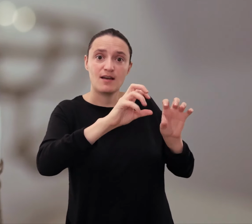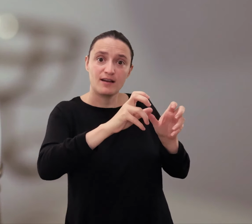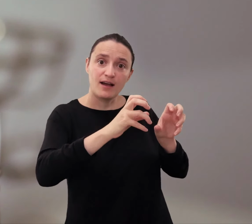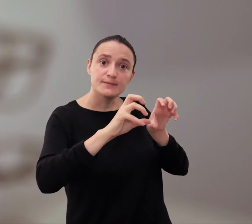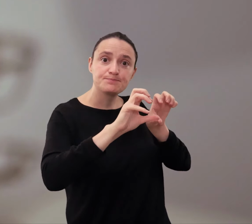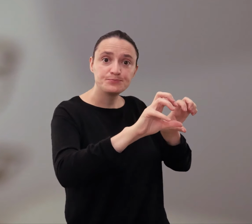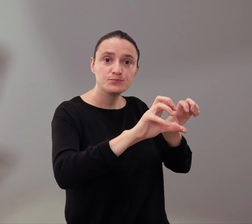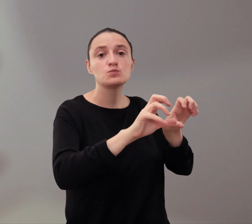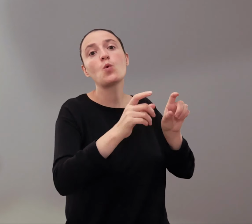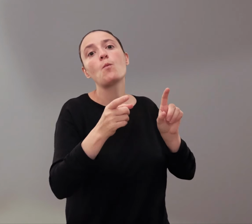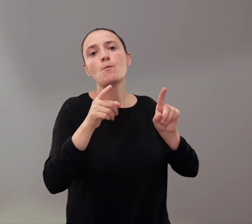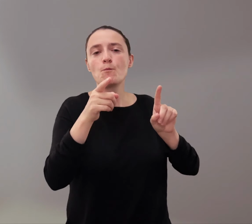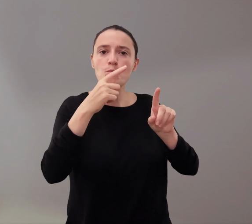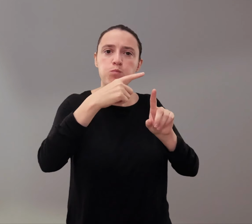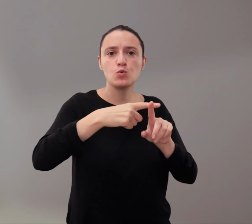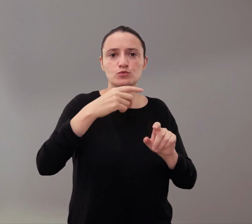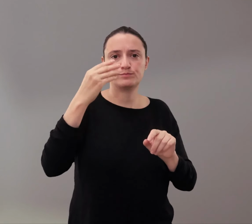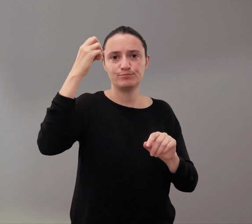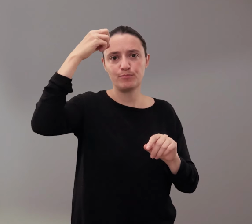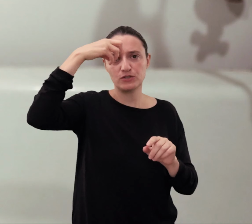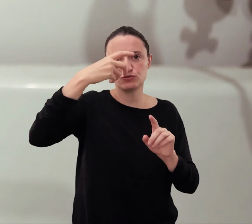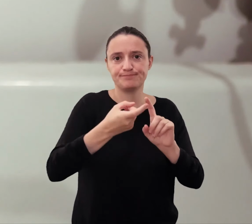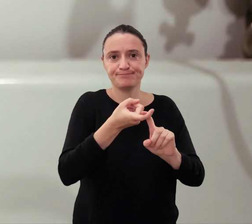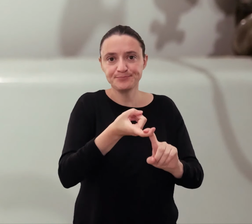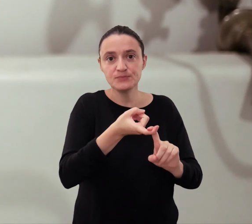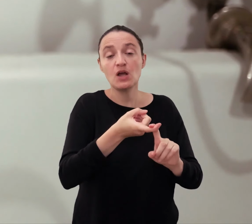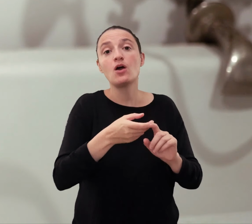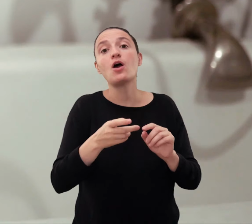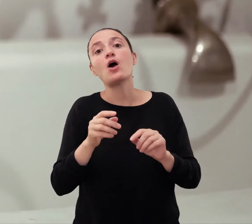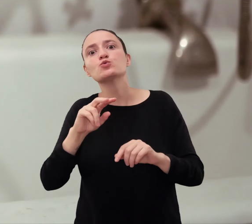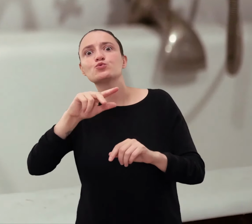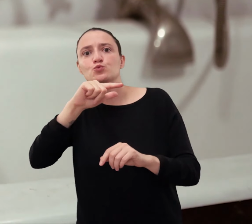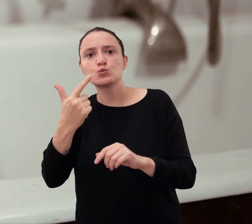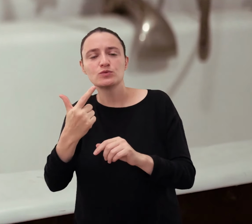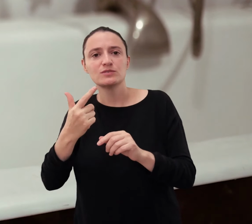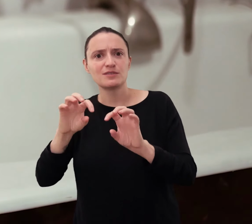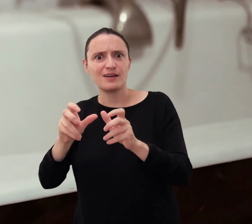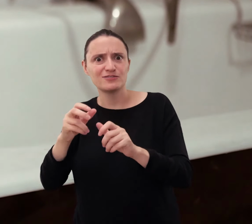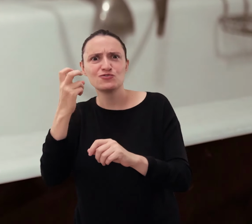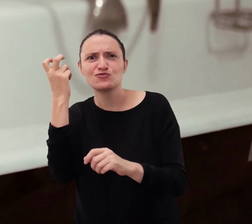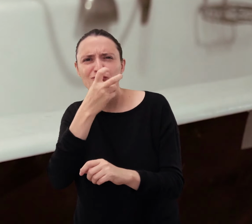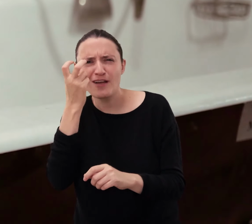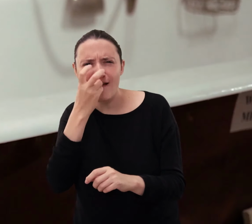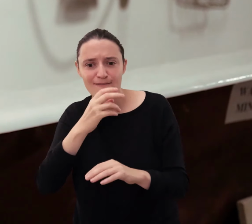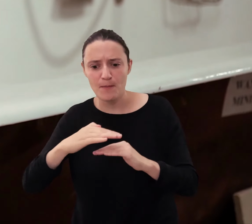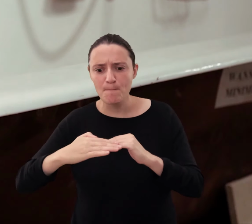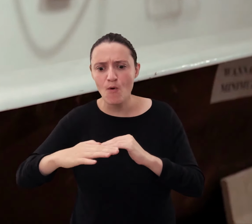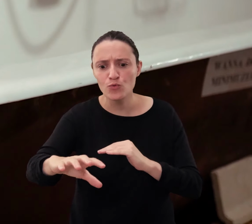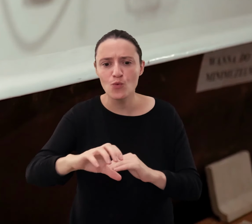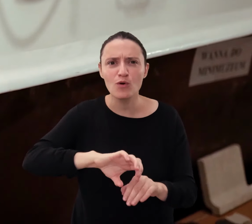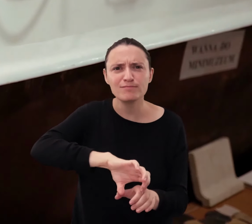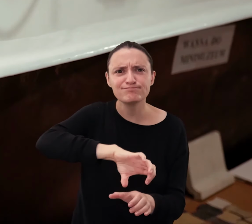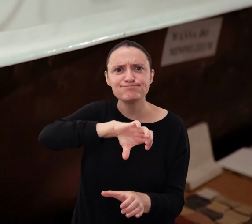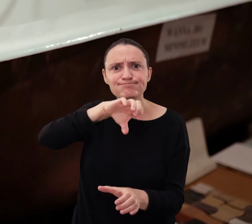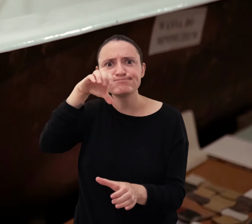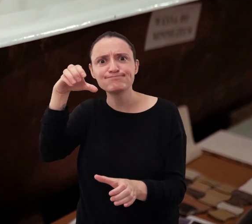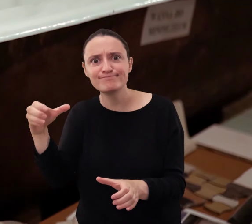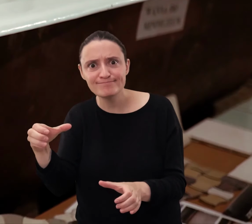z łapką prysznicową, a drugi kran bardzo ciekawy, wychodzący jakby z